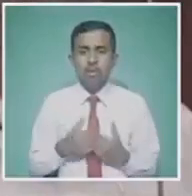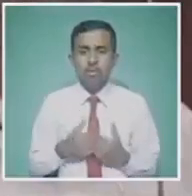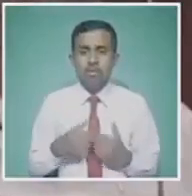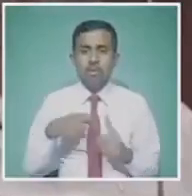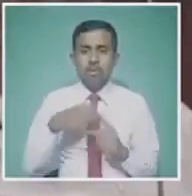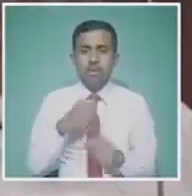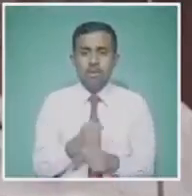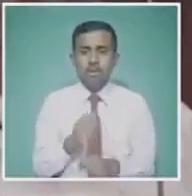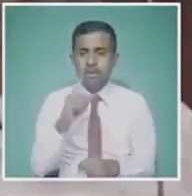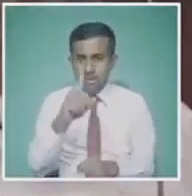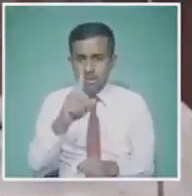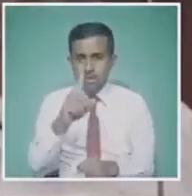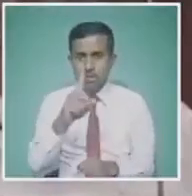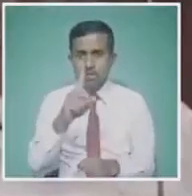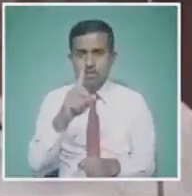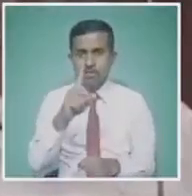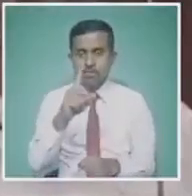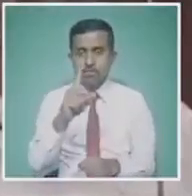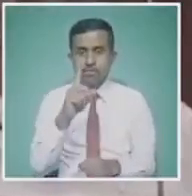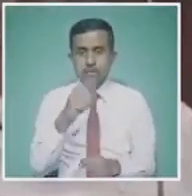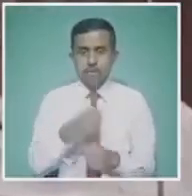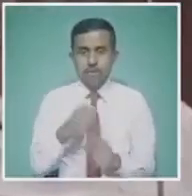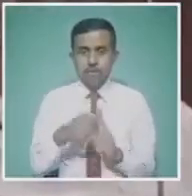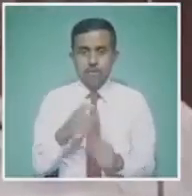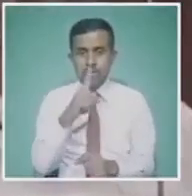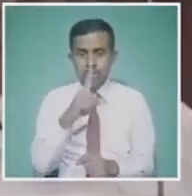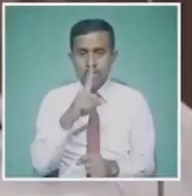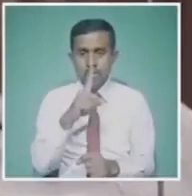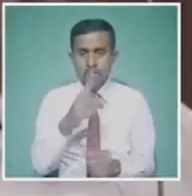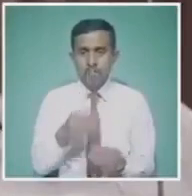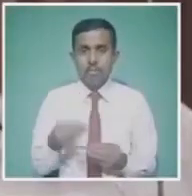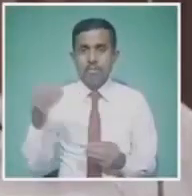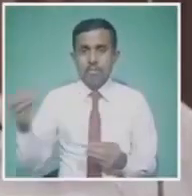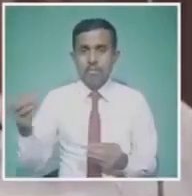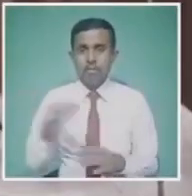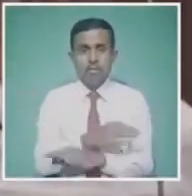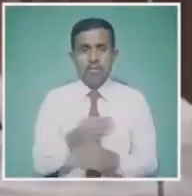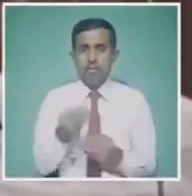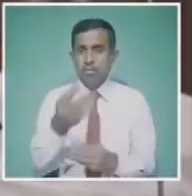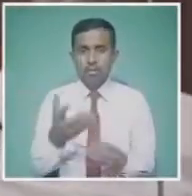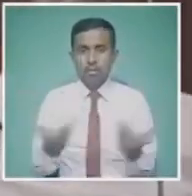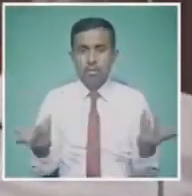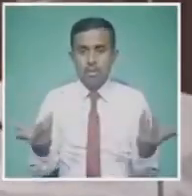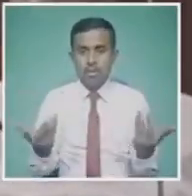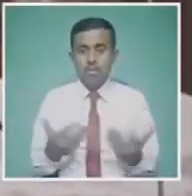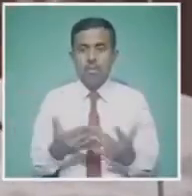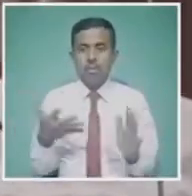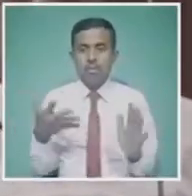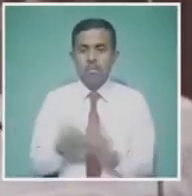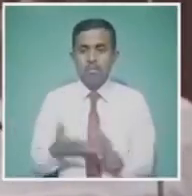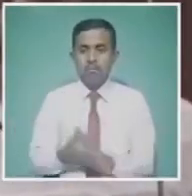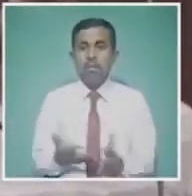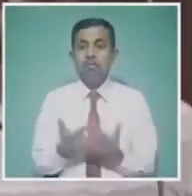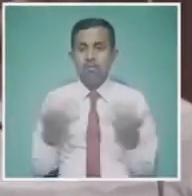ஒருண பிளான்டேஷன்ல பல்வேறு தவறுகள் நடந்துட்டு இருக்கு. பல்வேறு விஷயங்கள் வந்து சில பேர் கண்டும் காணாமலும் இருக்காங்க. அதனால நாங்கள் முன்னால் போய்